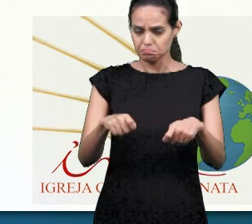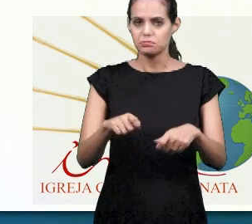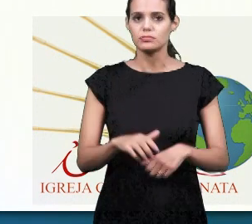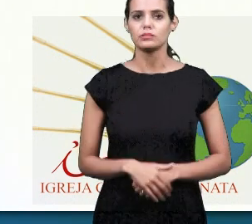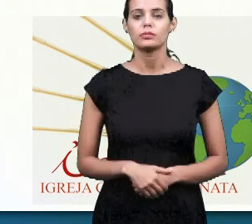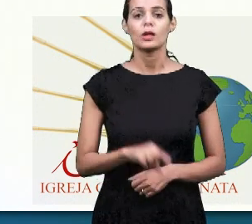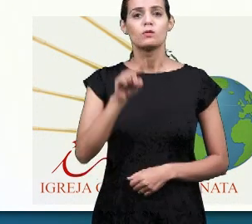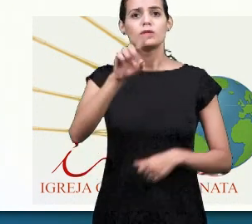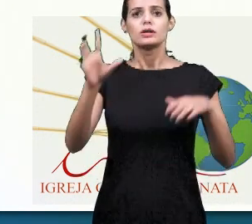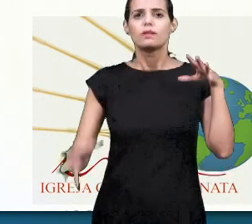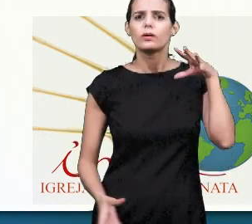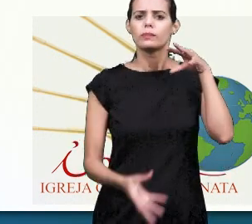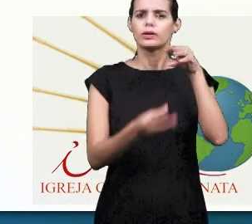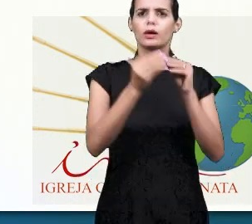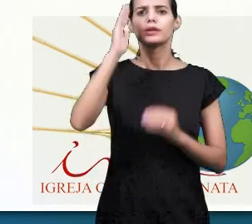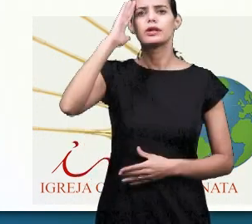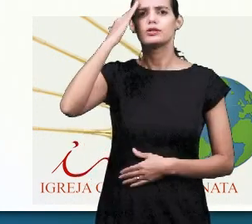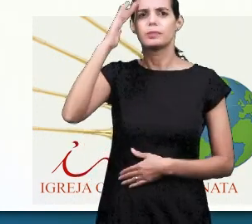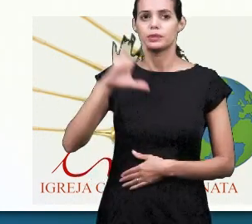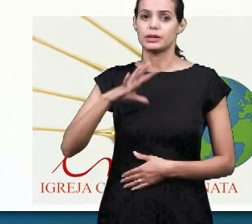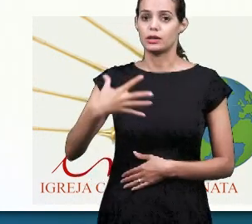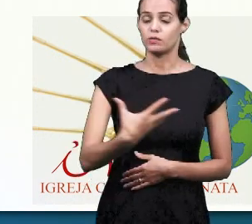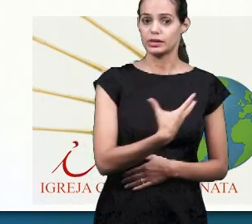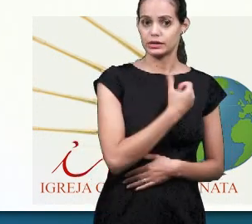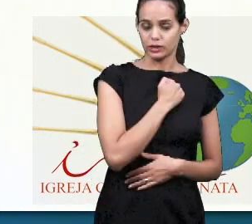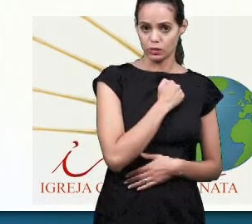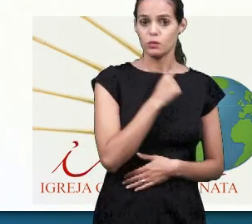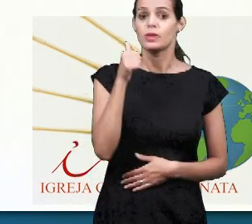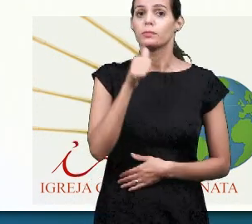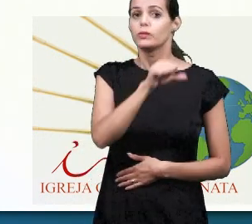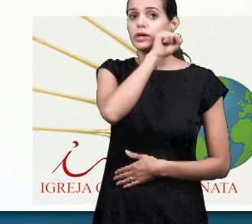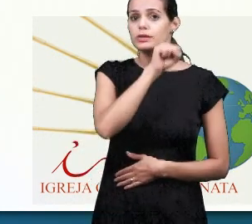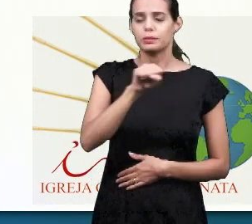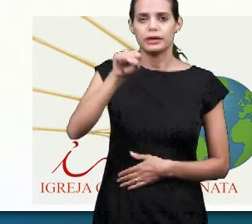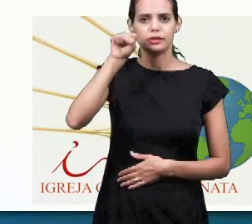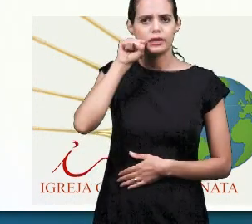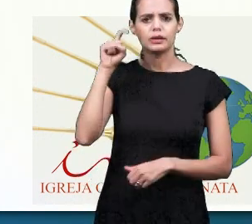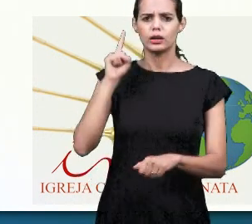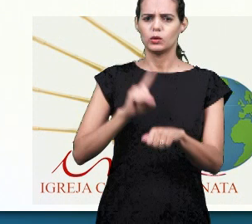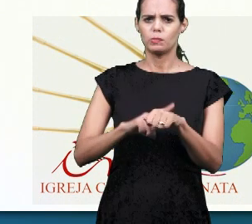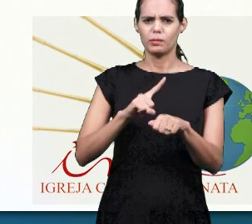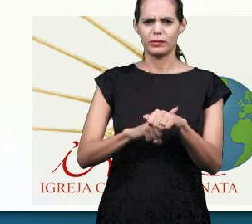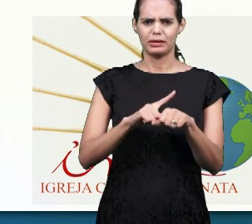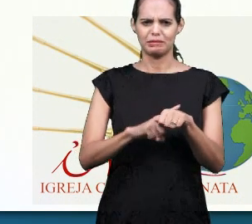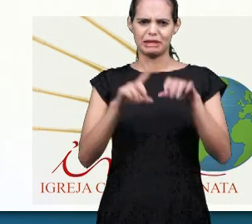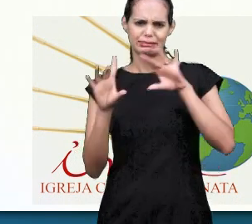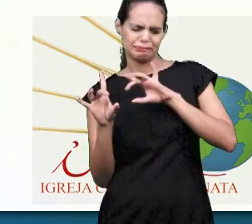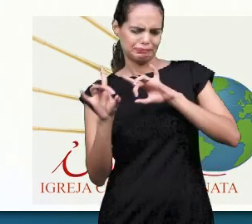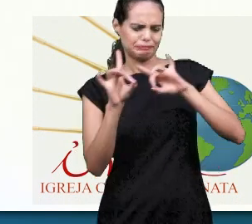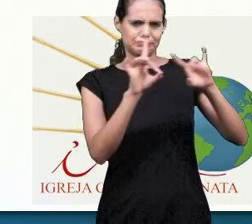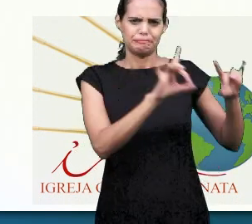pour les réponses, nos frères jeunes. Passons maintenant à la troisième question qui est